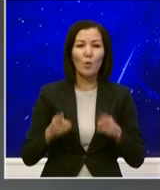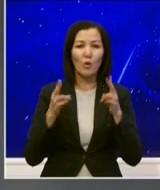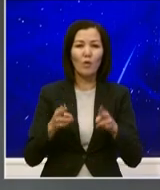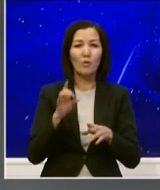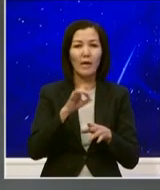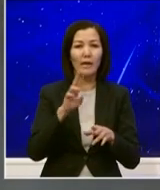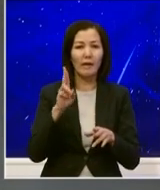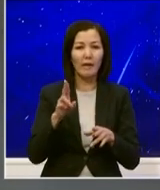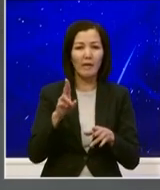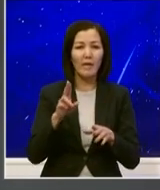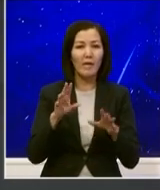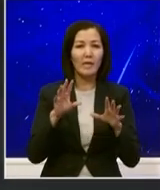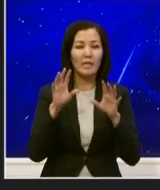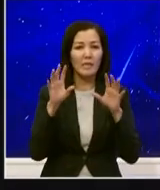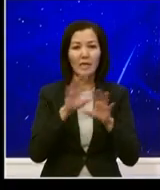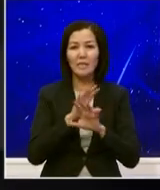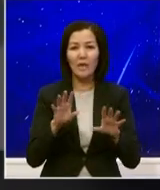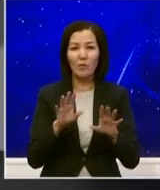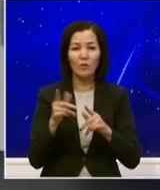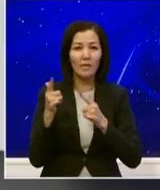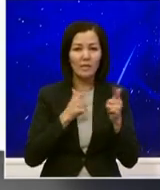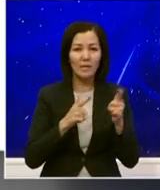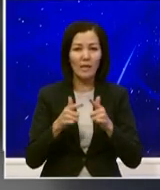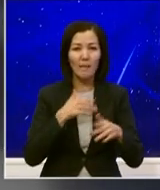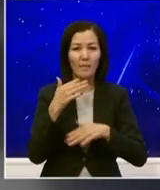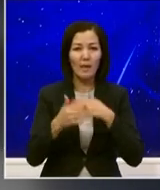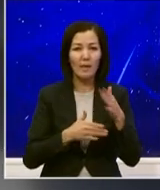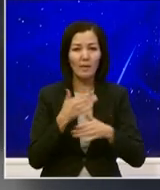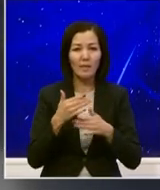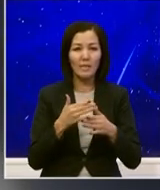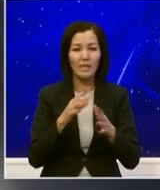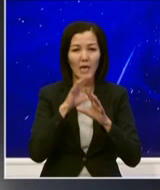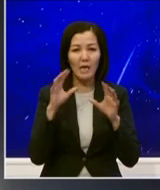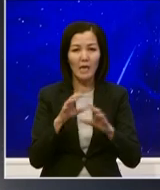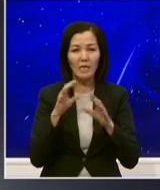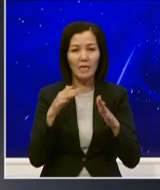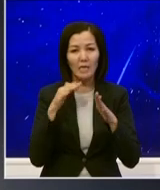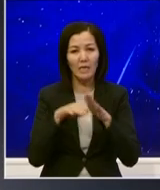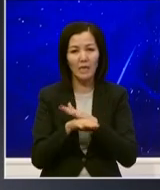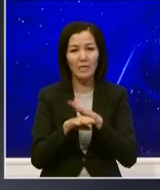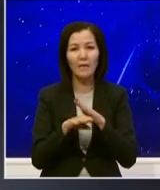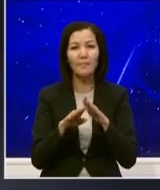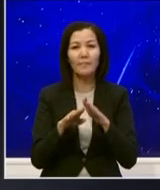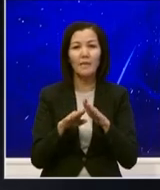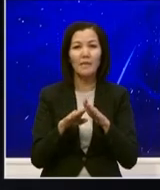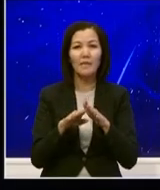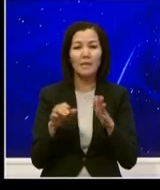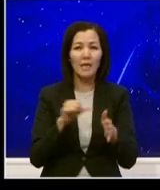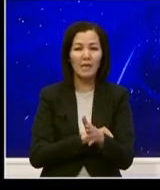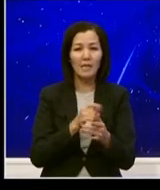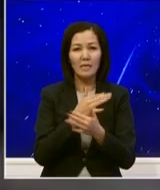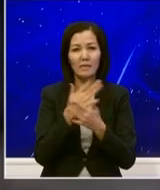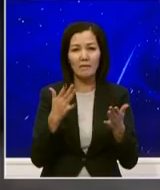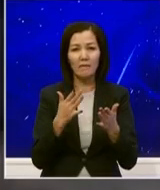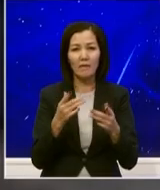кодекса Республики Казахстан. Незаконное изготовление, переработка, приобретение, хранение, перевозка без цели сбыта наркотических средств